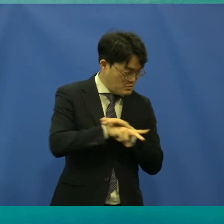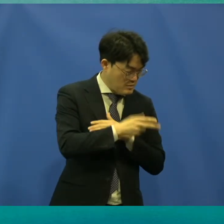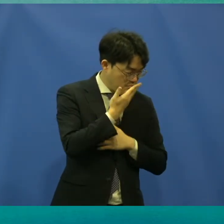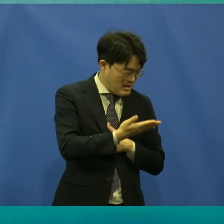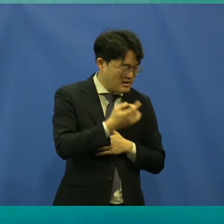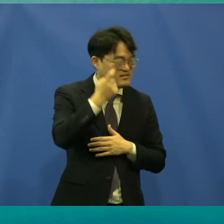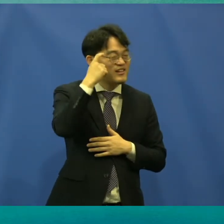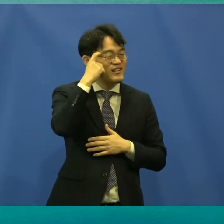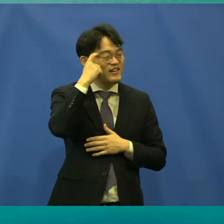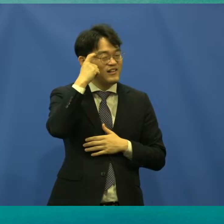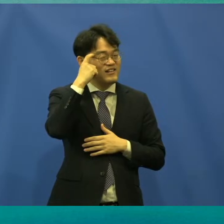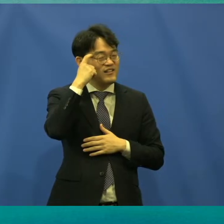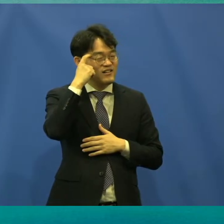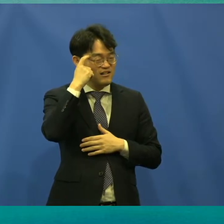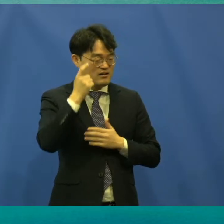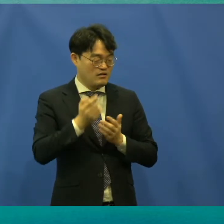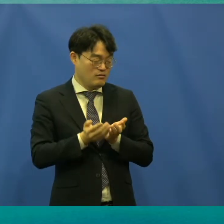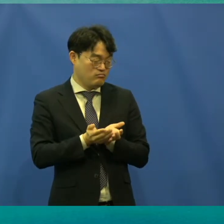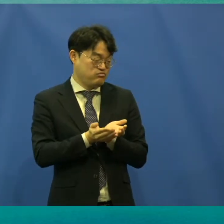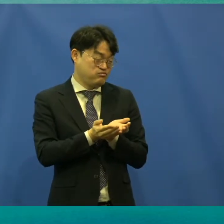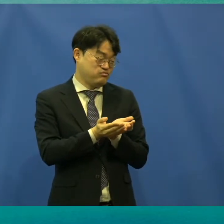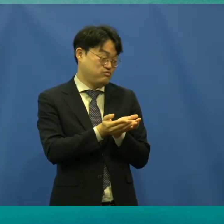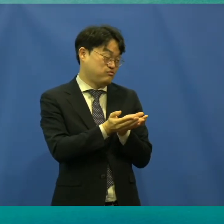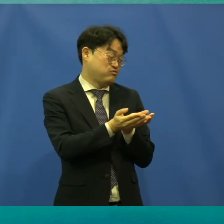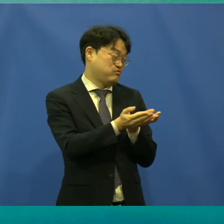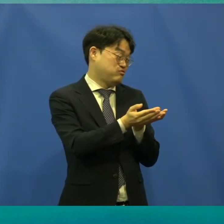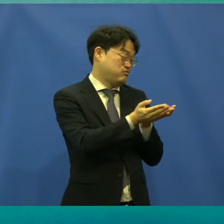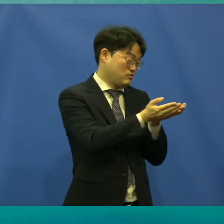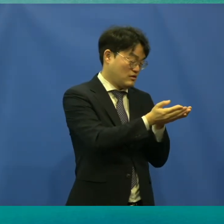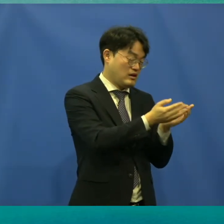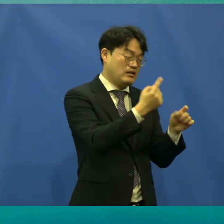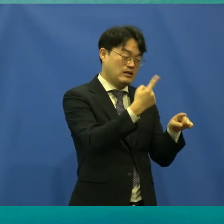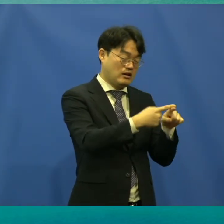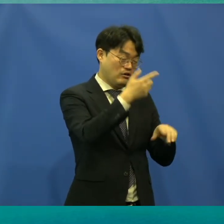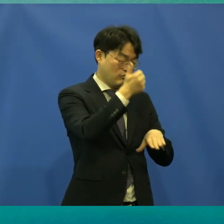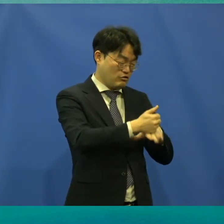바다로 던져진다는 것이 안 보인다는 게 문제가 있습니다.